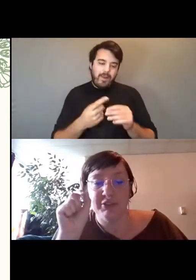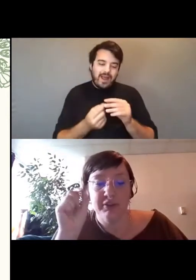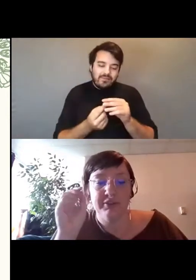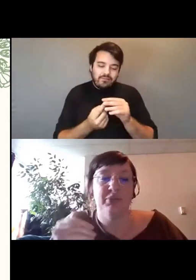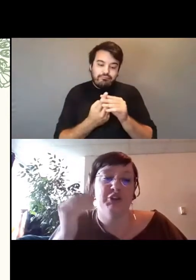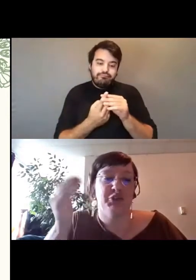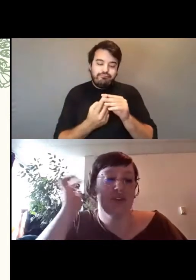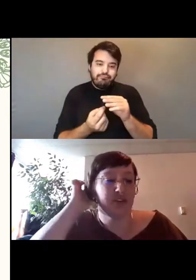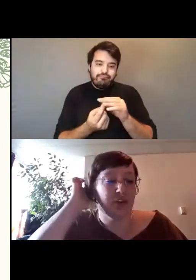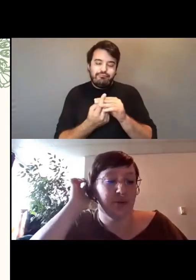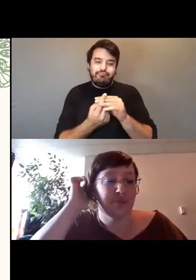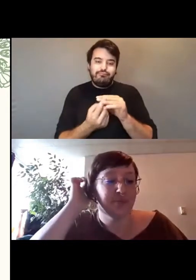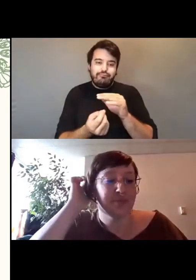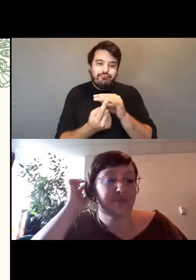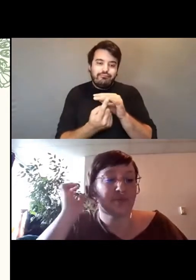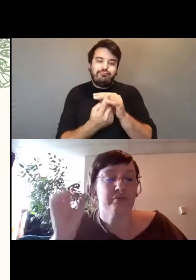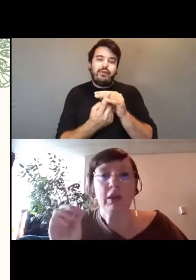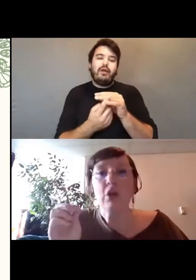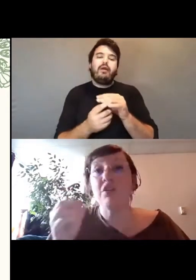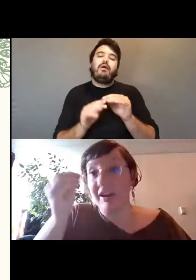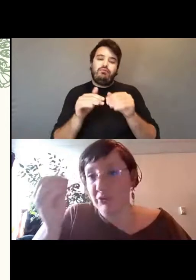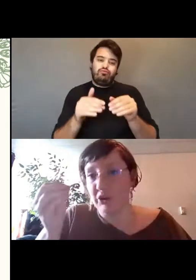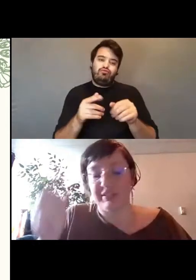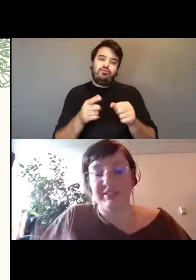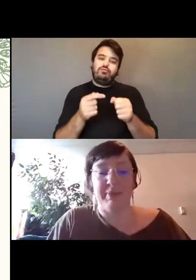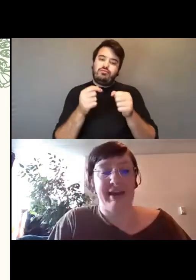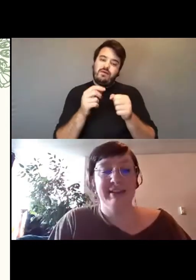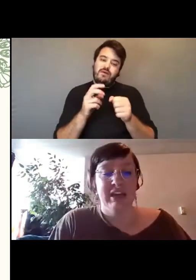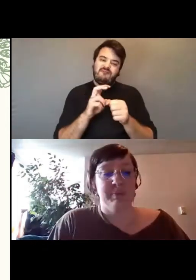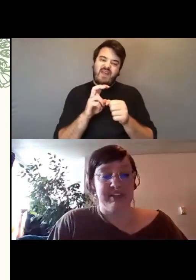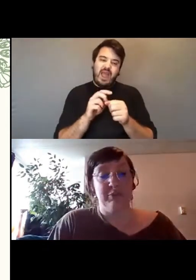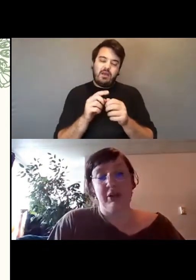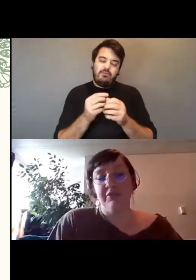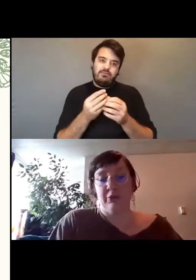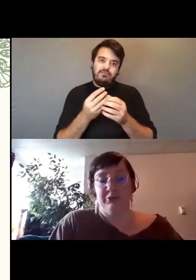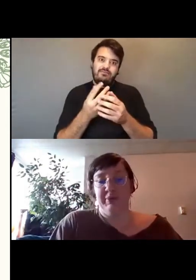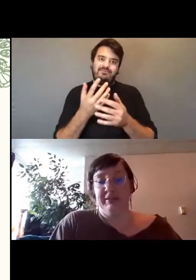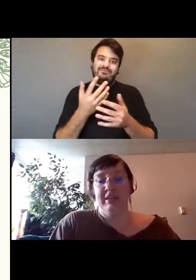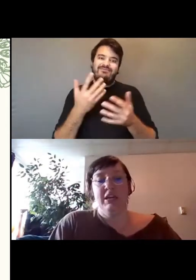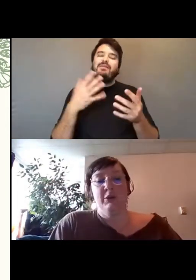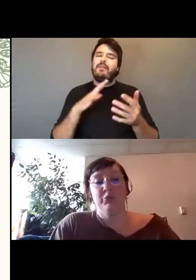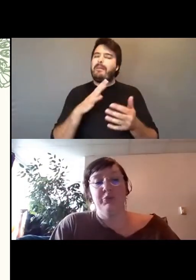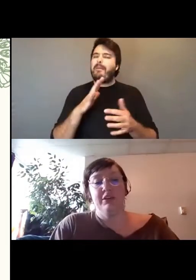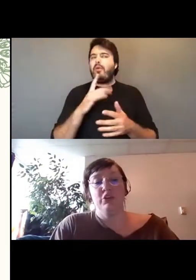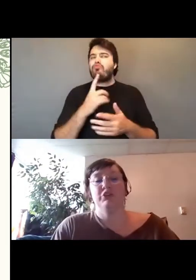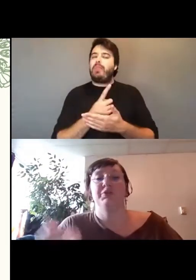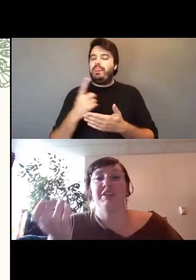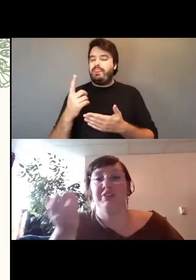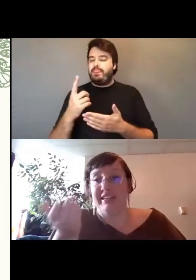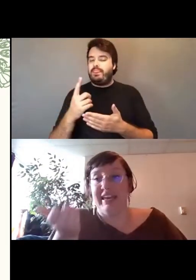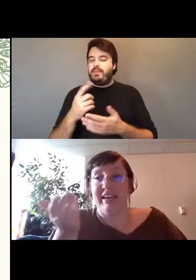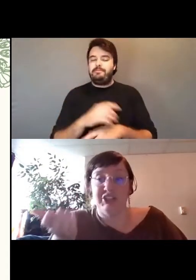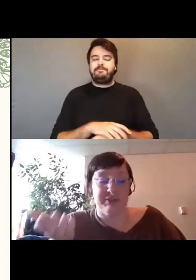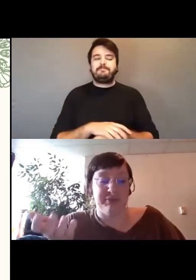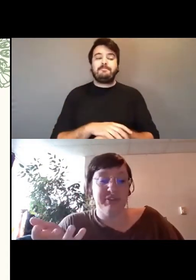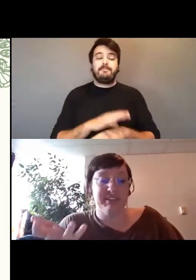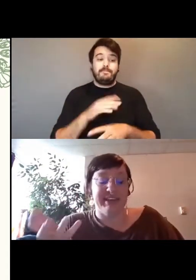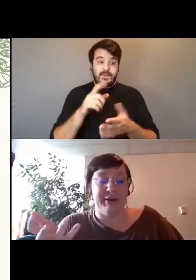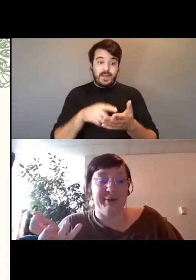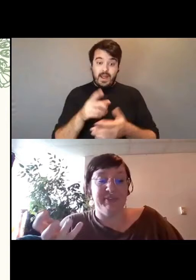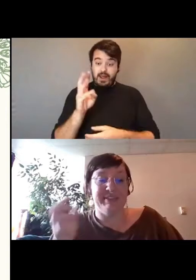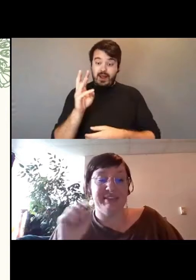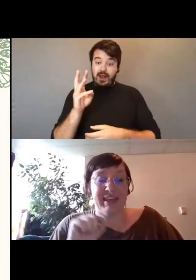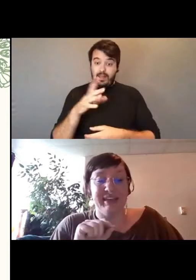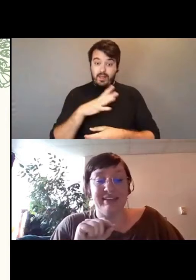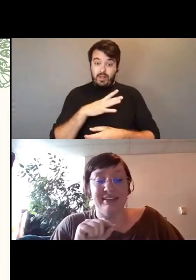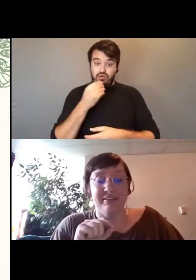germes qui sortent. Puis ensuite, le verre va commencer à apparaître, mais ça va prendre environ une semaine. Puis, lorsque vous avez les graines chez vous, c'est